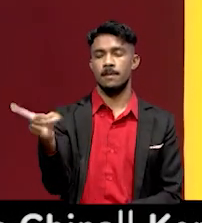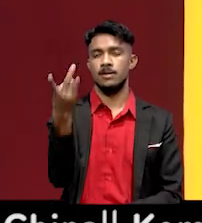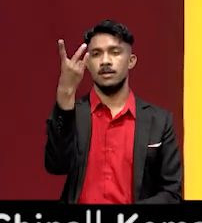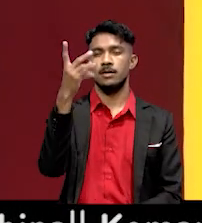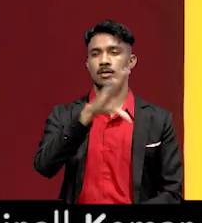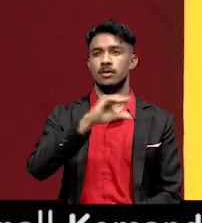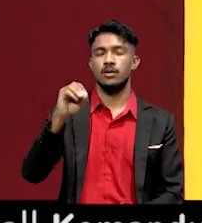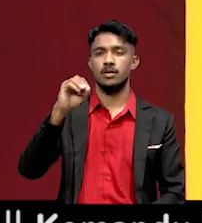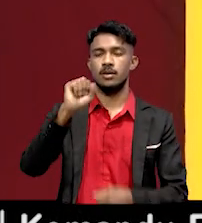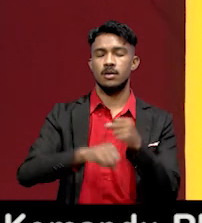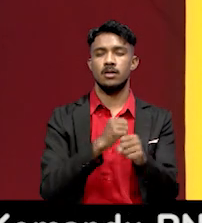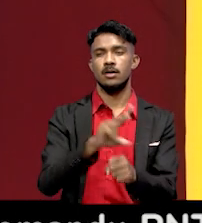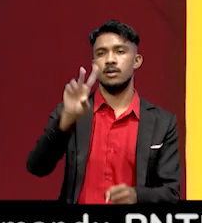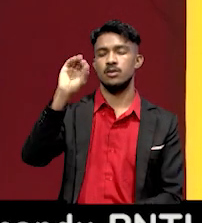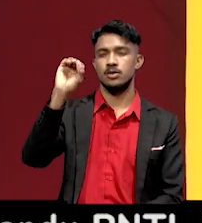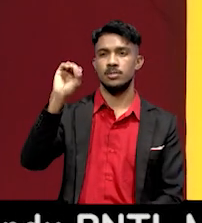2020 paletem